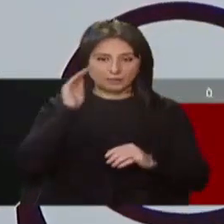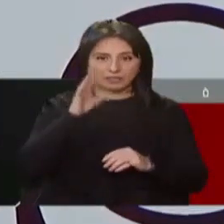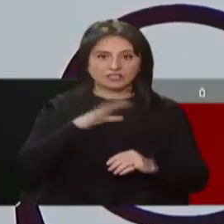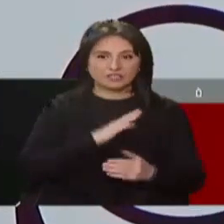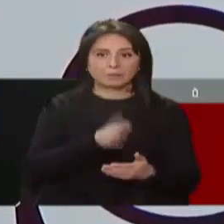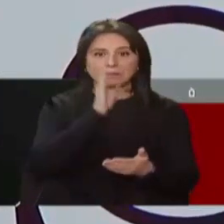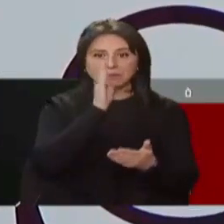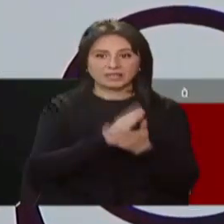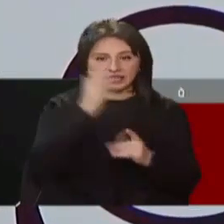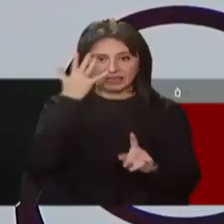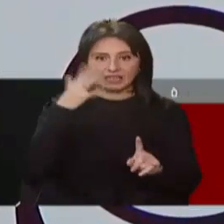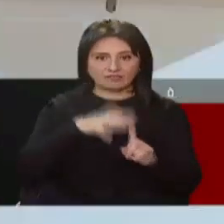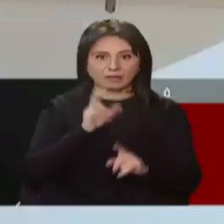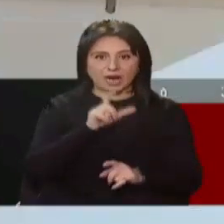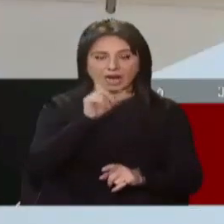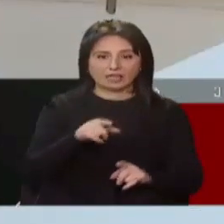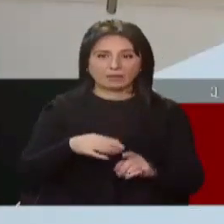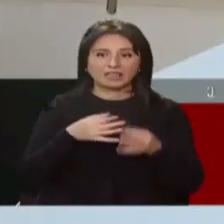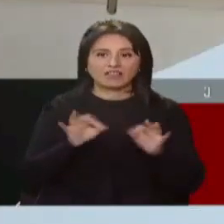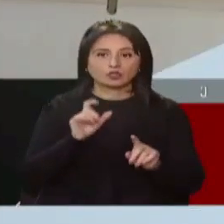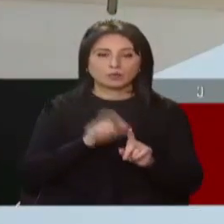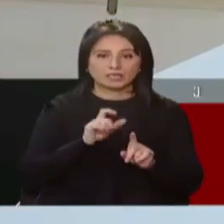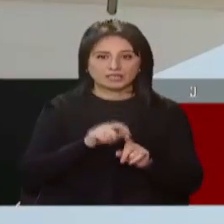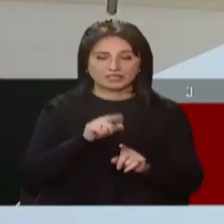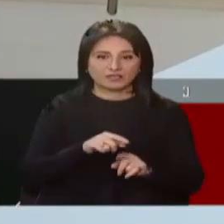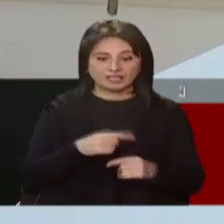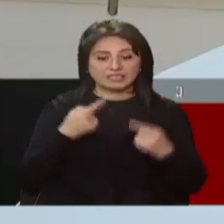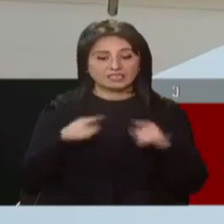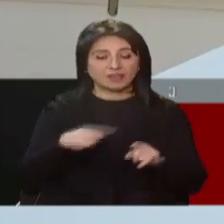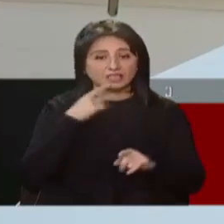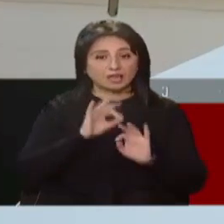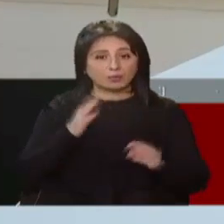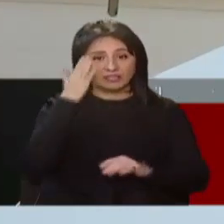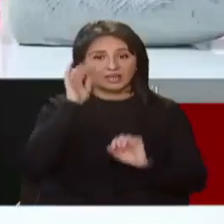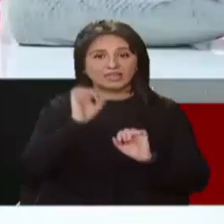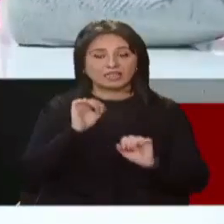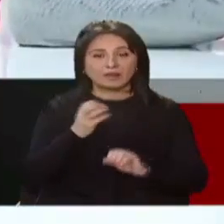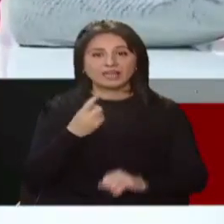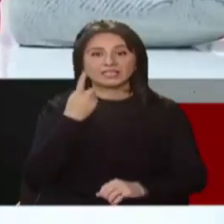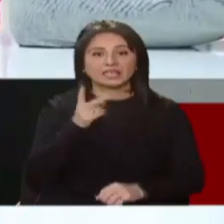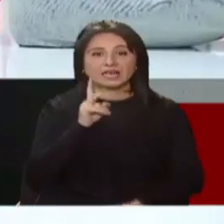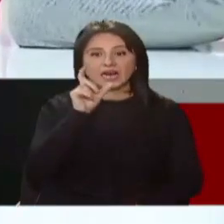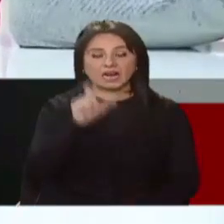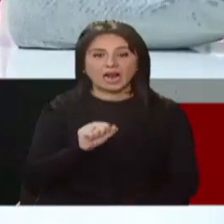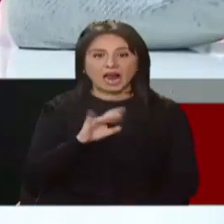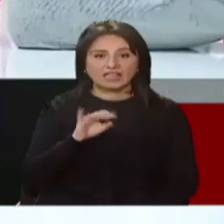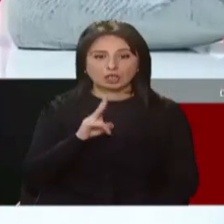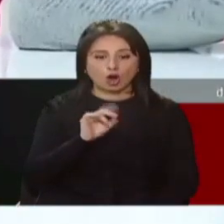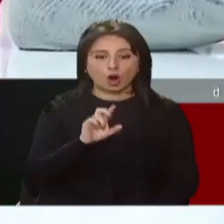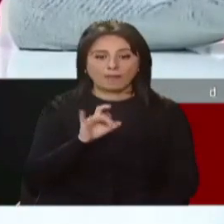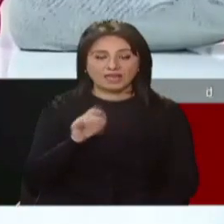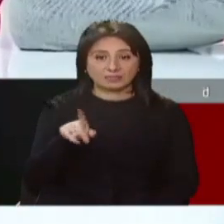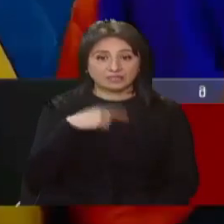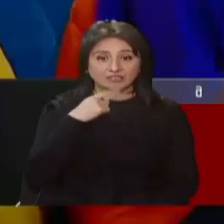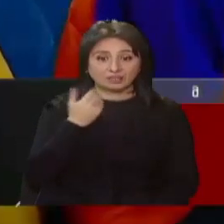ايقو پيرداپيري تاودسما كانديداتيبسه دا تاويسوپال سيتقوازه ساپيريسپيرو ساتخادبس ساخالخو دامتسولوبيس كيدو ارتي كانديداتي الكساندرا كوبايدزه